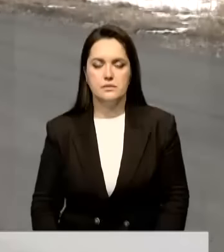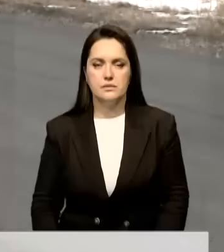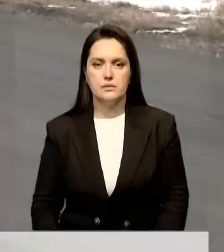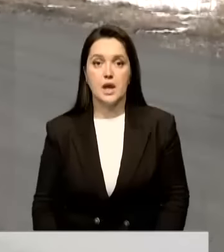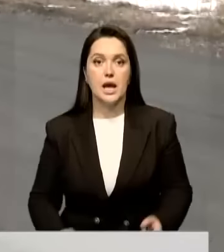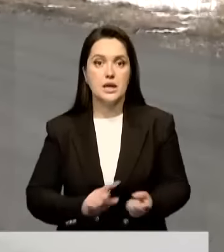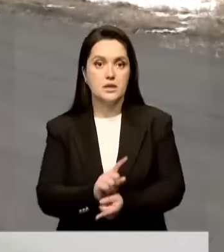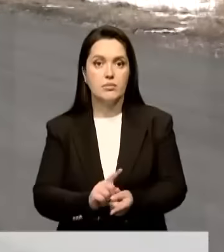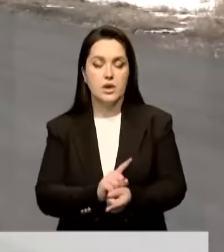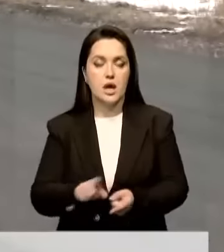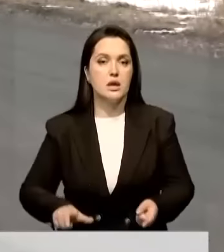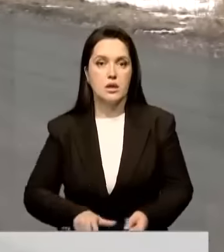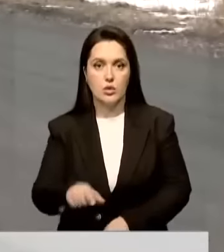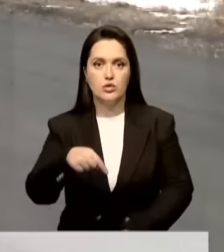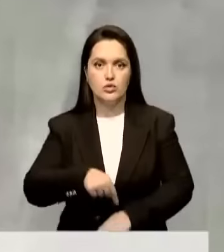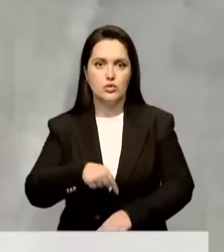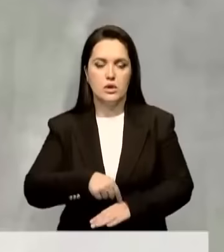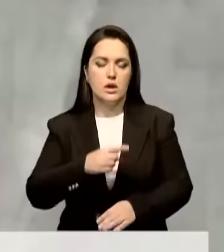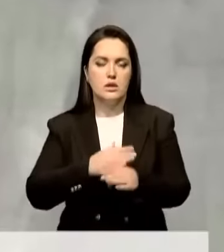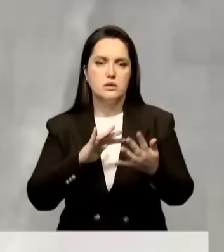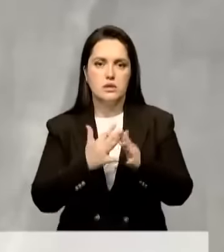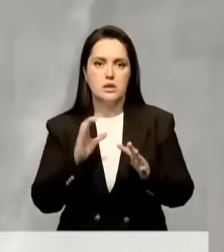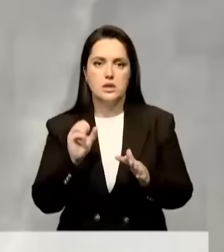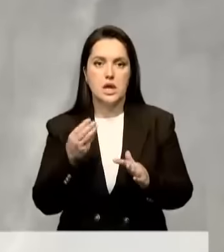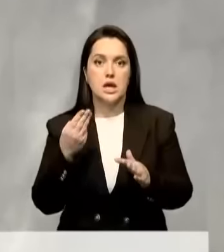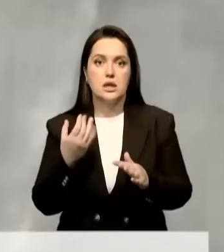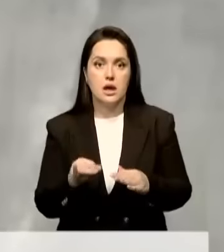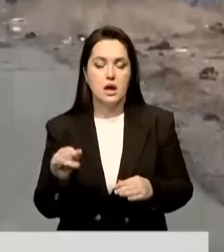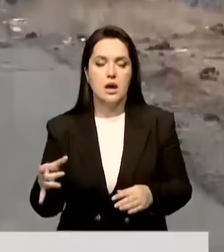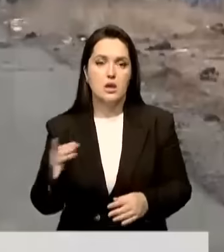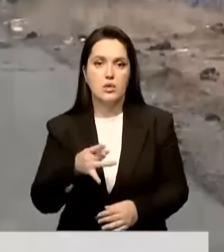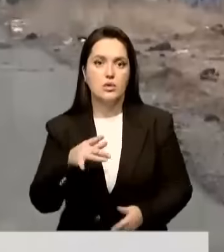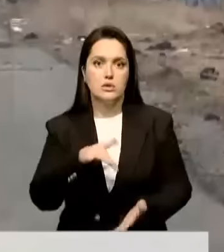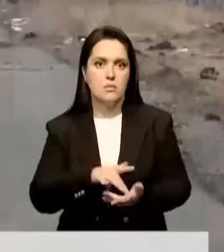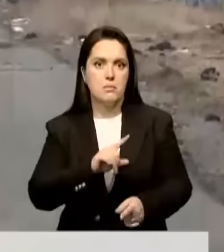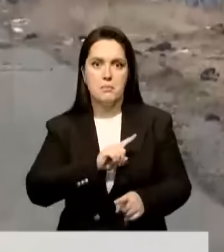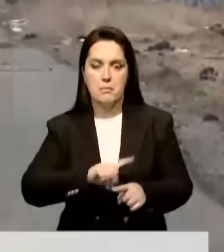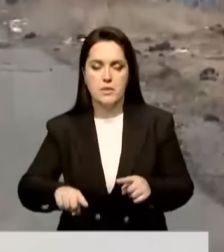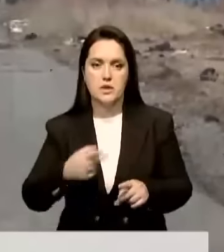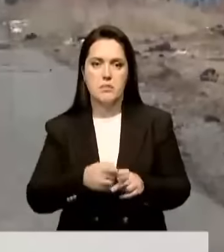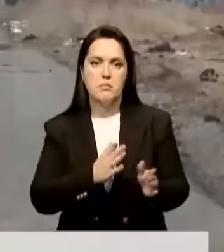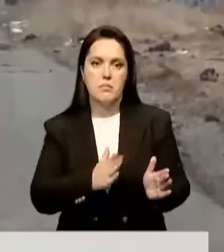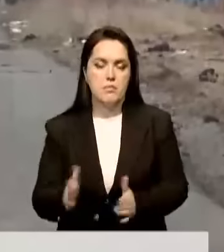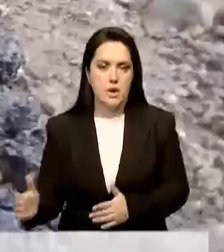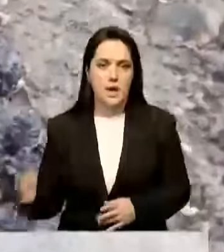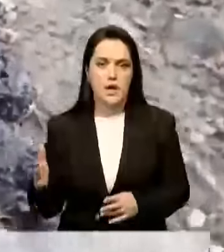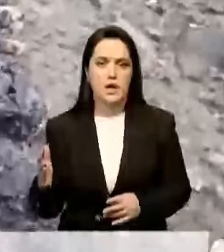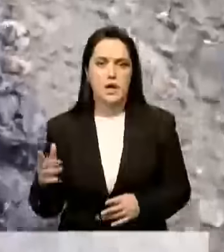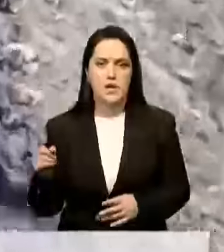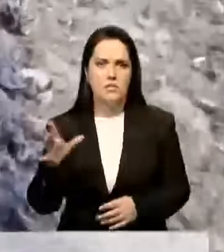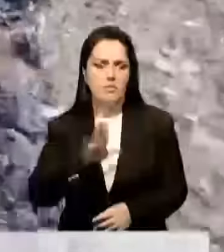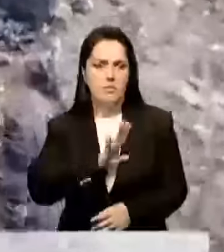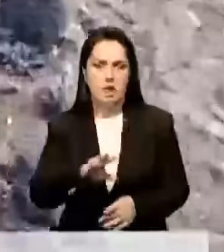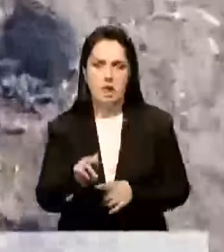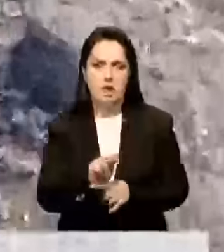Изменения на дорогах уже ощутили жители села Сатай. Добираться в районы центра они стали в два раза быстрее. Привели в порядок трассу, которая не видела